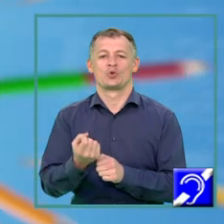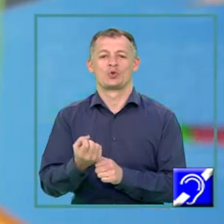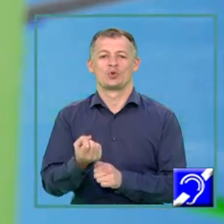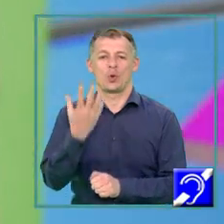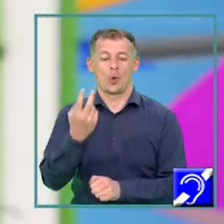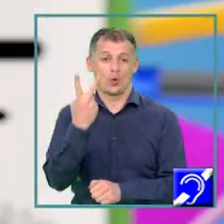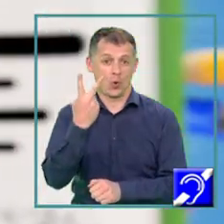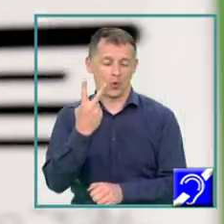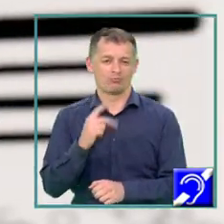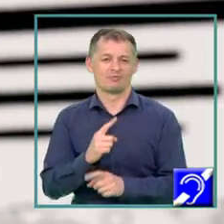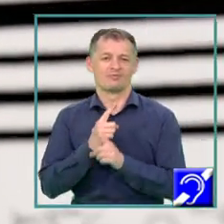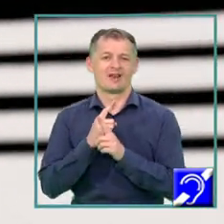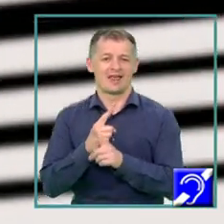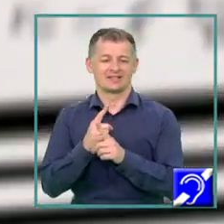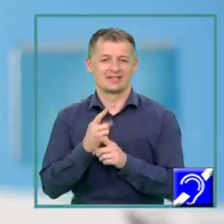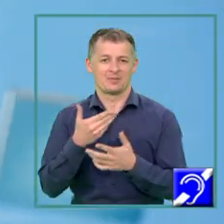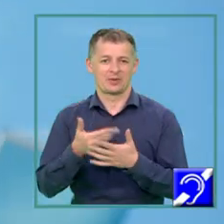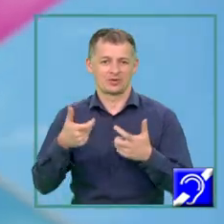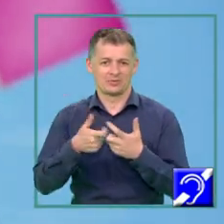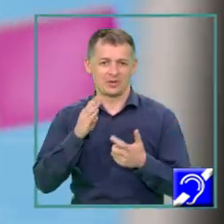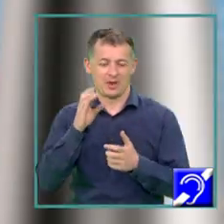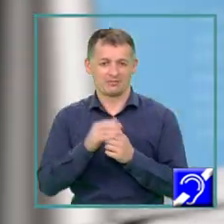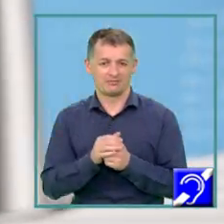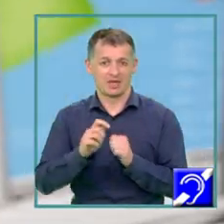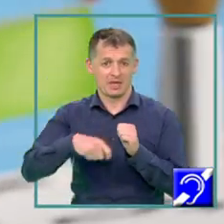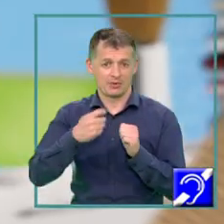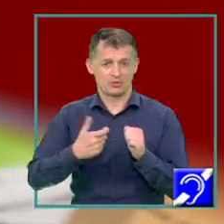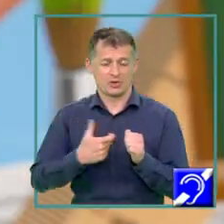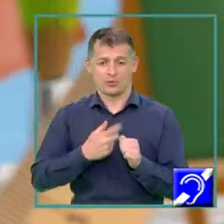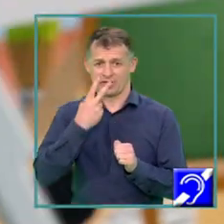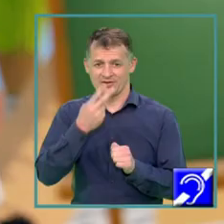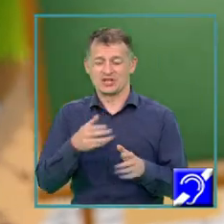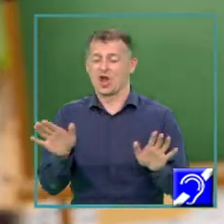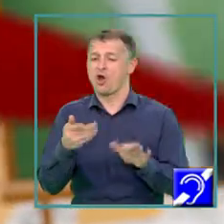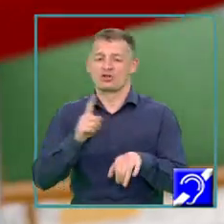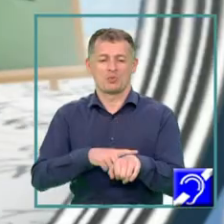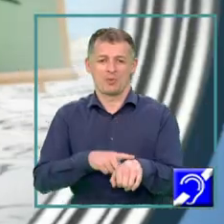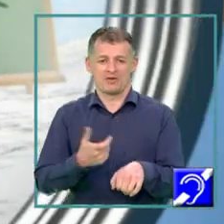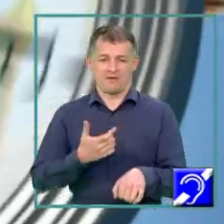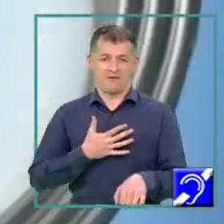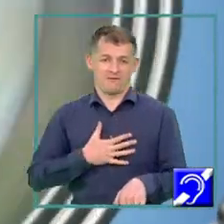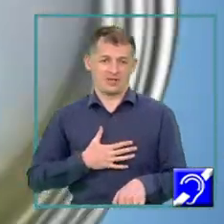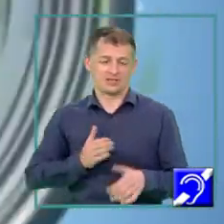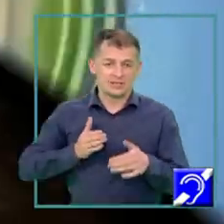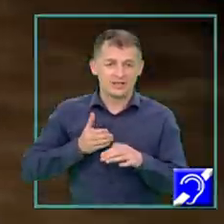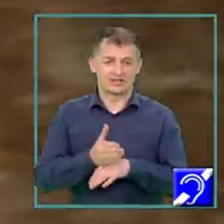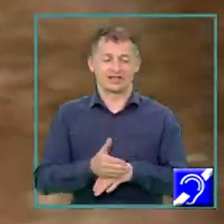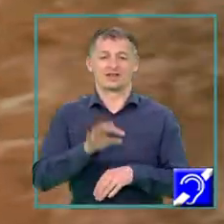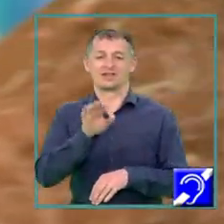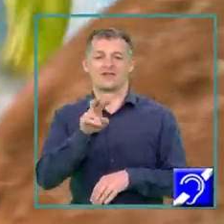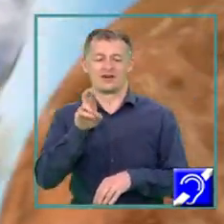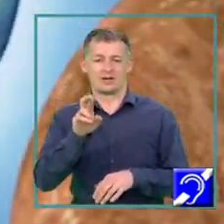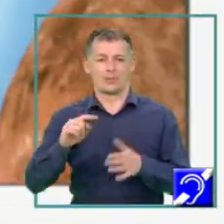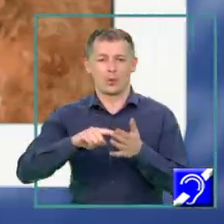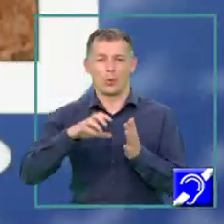pregătirea voastra pentru bacalaureat emisiunile noastre se pot prevedea oricând vrei sa reluat antrenamentele intrați pe saitul tvr.ro